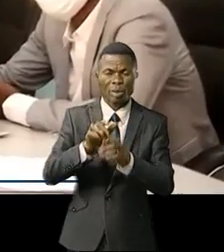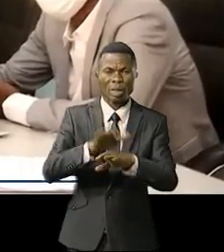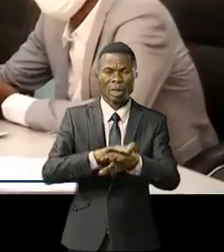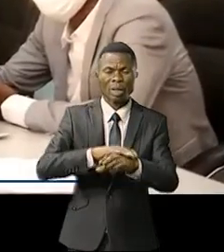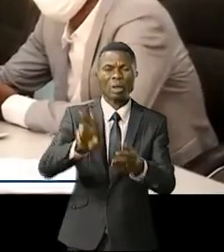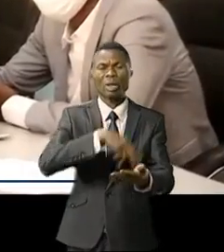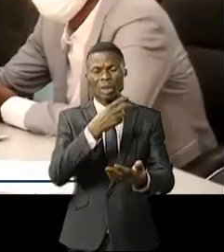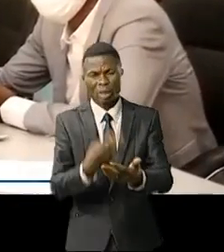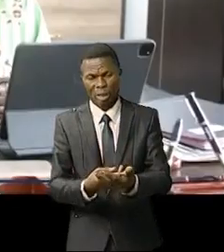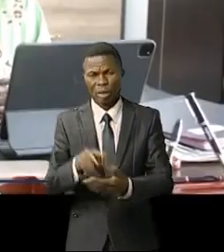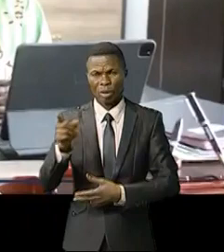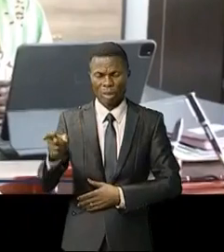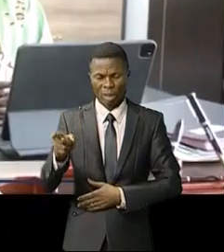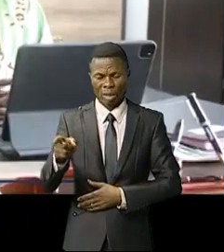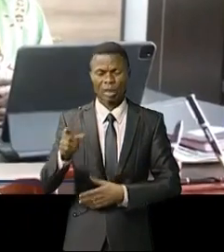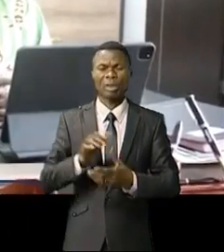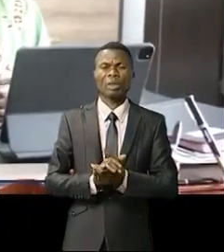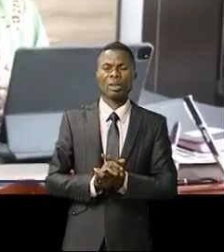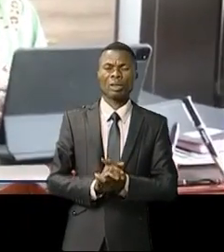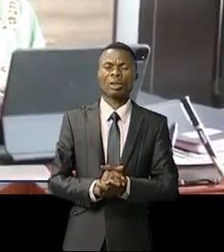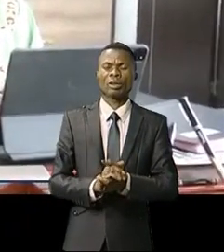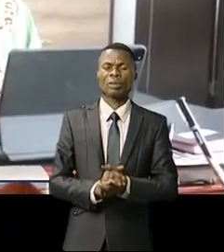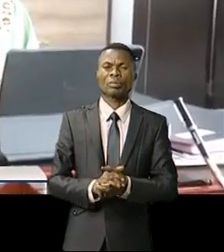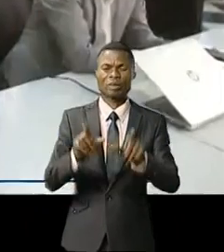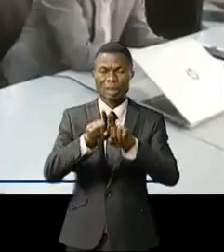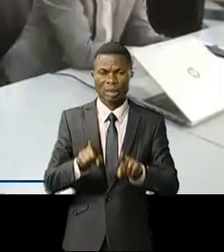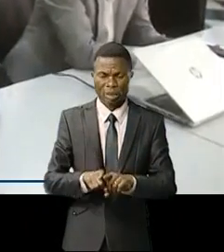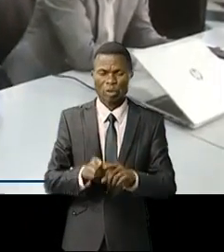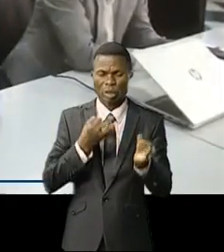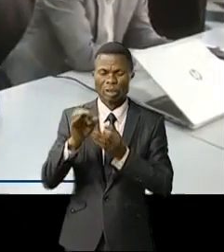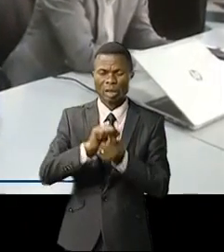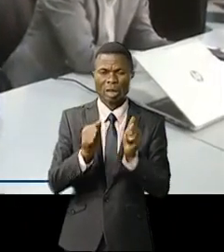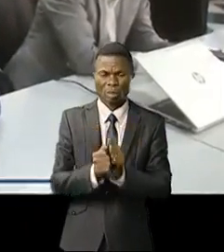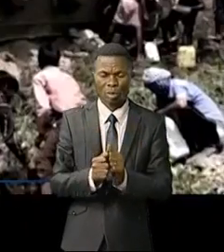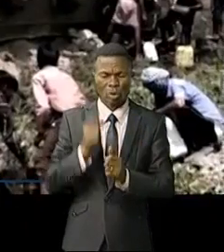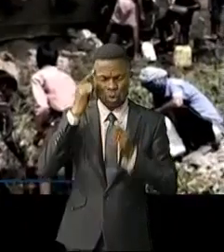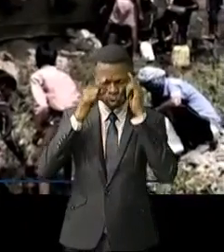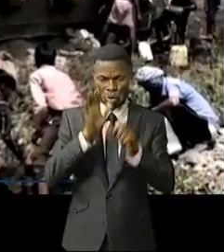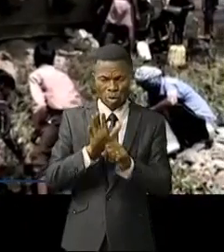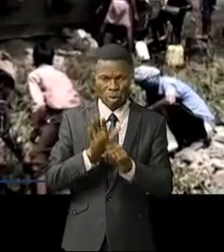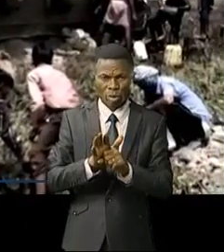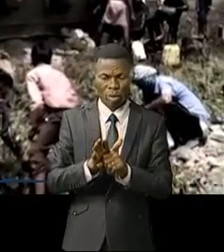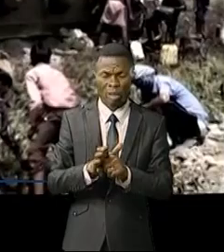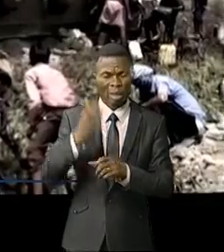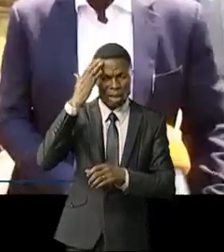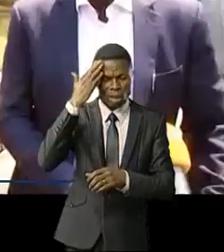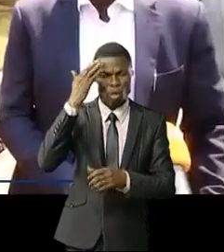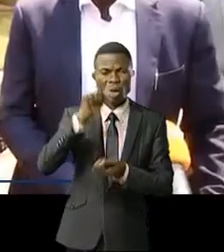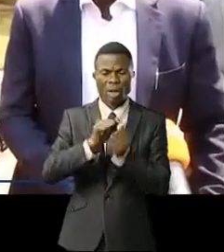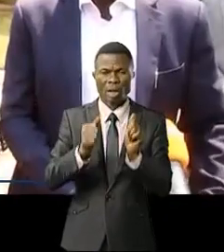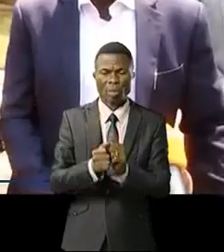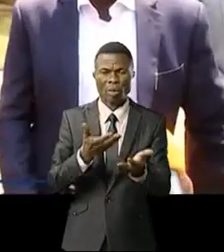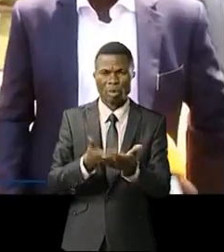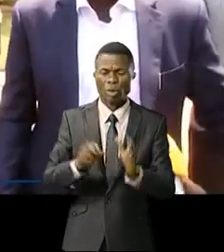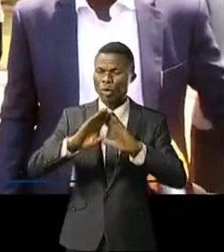rencontre voulue par Madame le gouverneur intérimaire du Lualaba, Fifi Mansoukassaini, très soucieuse de tirer au clair la situation. Tout le monde